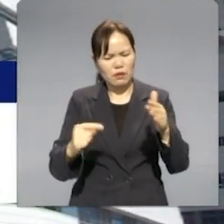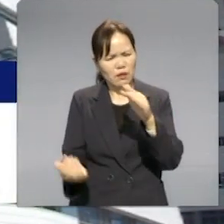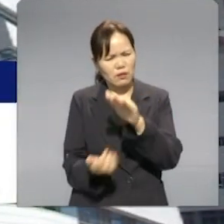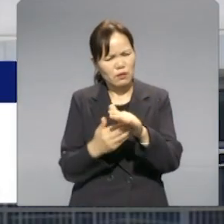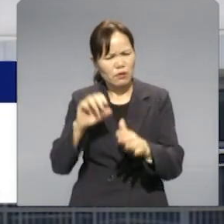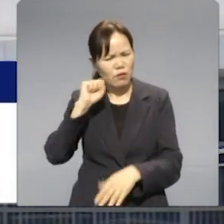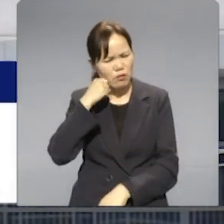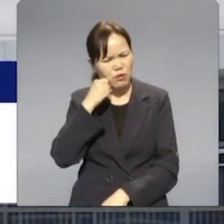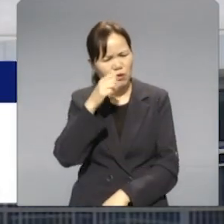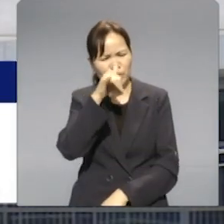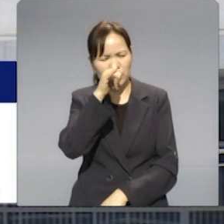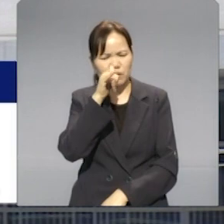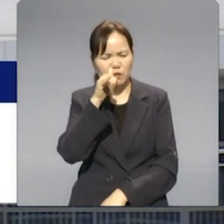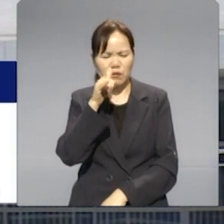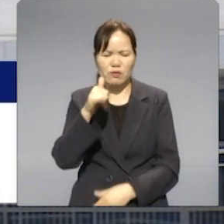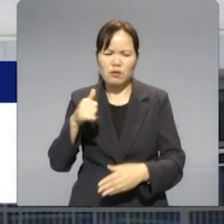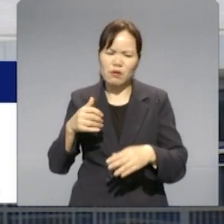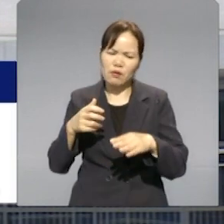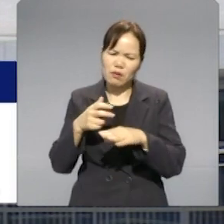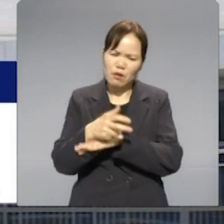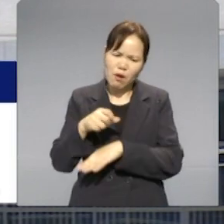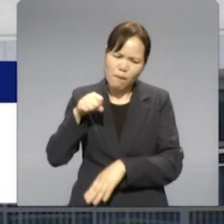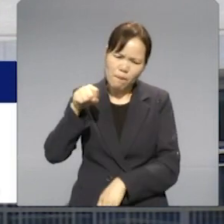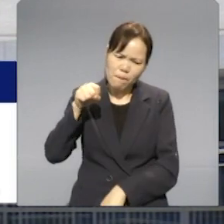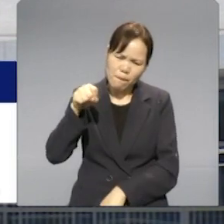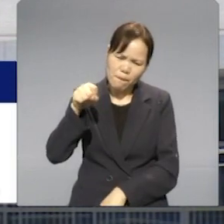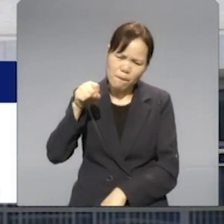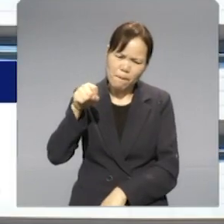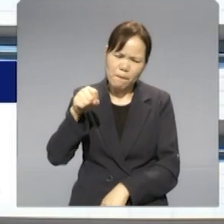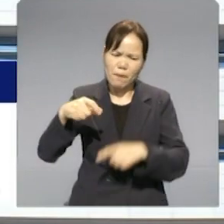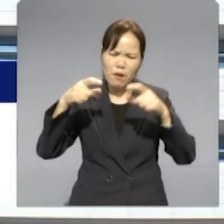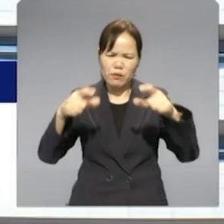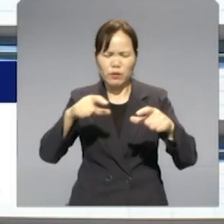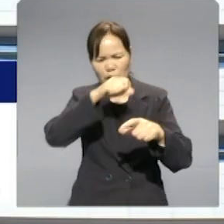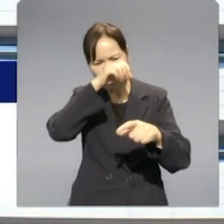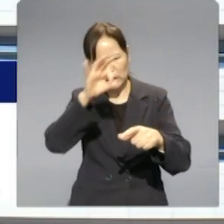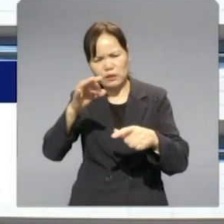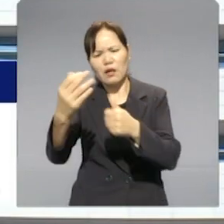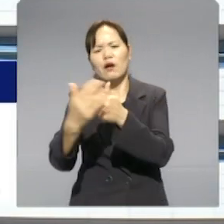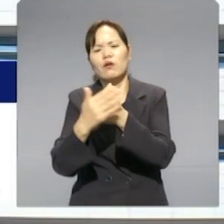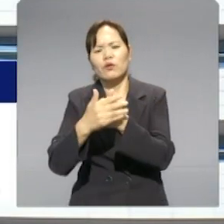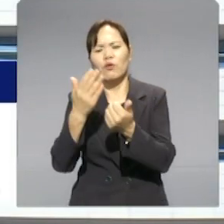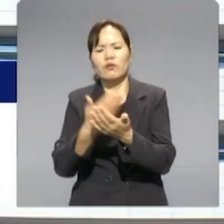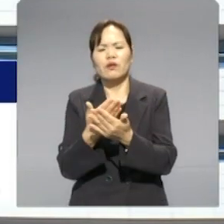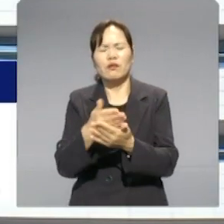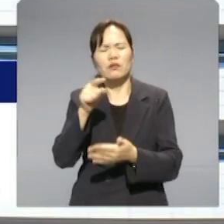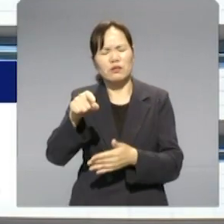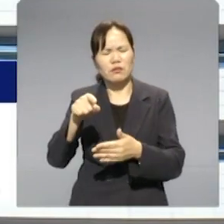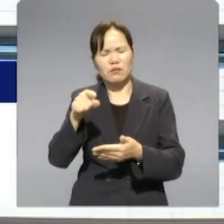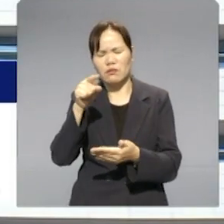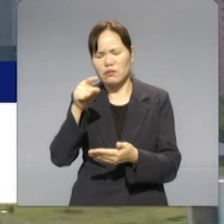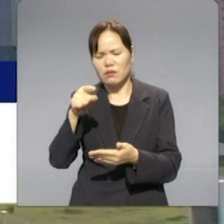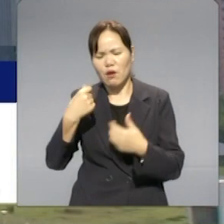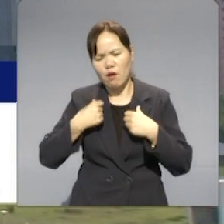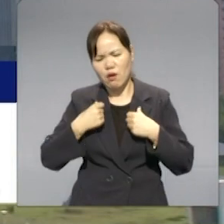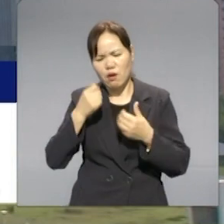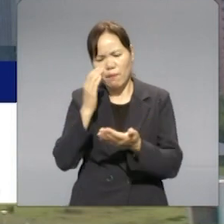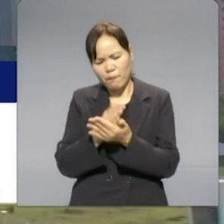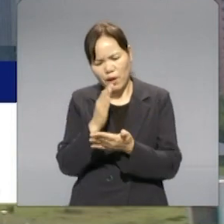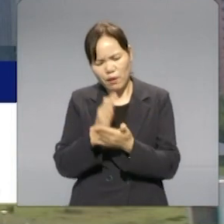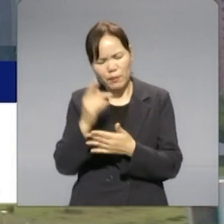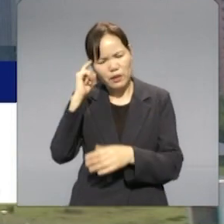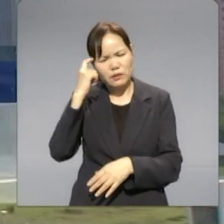있어서 뭐 파업을 빌미를 해 가지고 로에가 재정 지원해 달라 이런 거는 이제